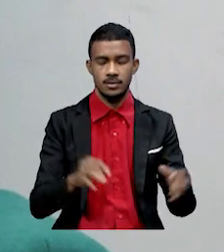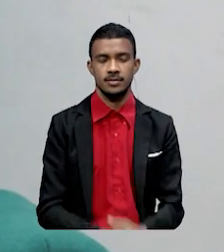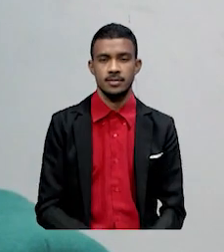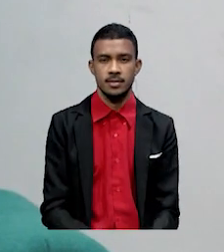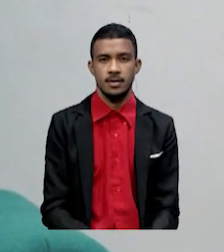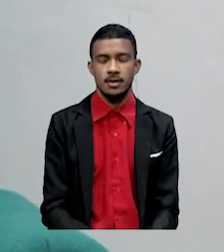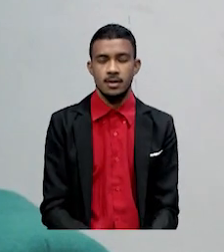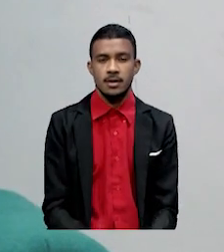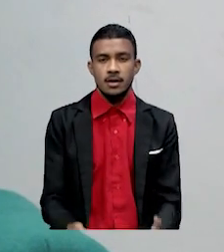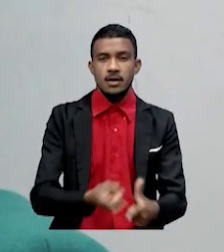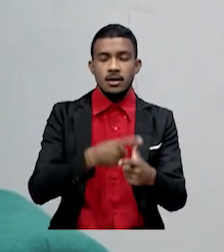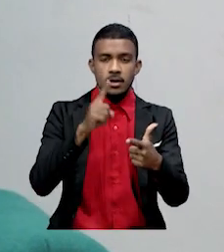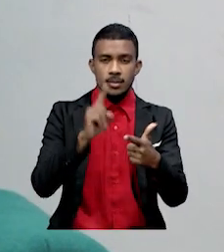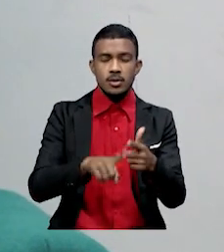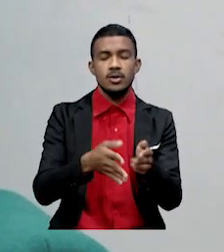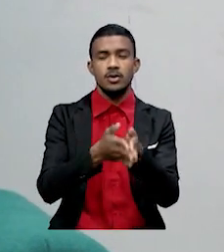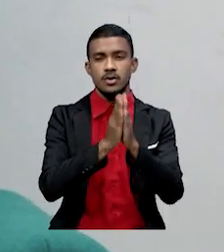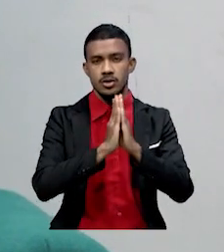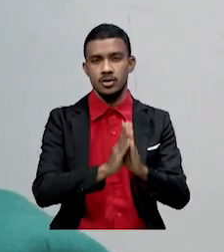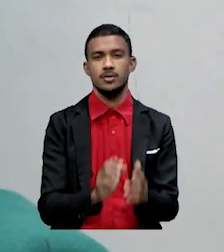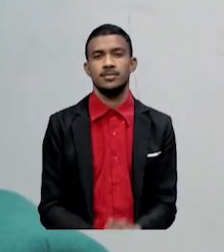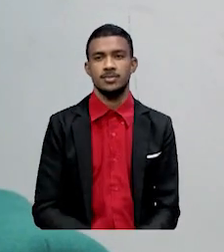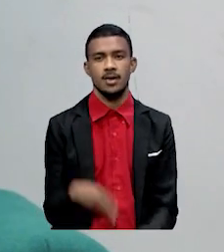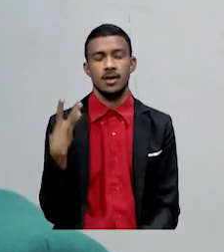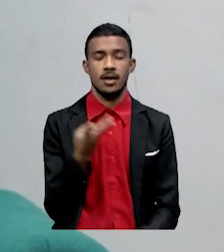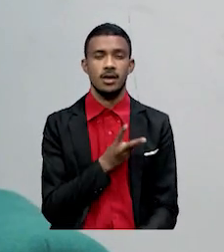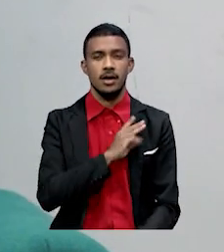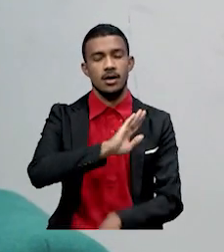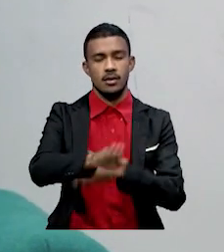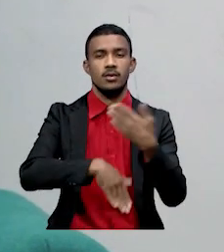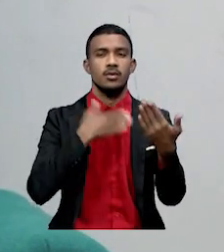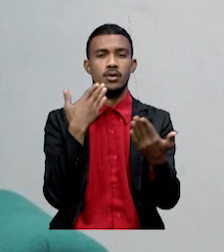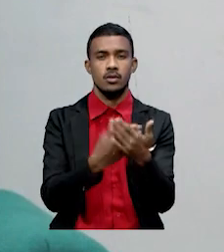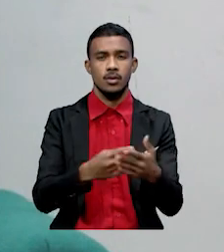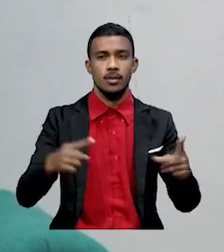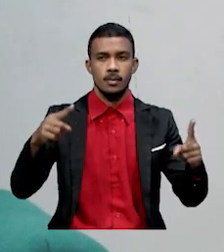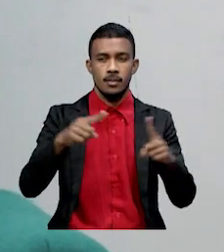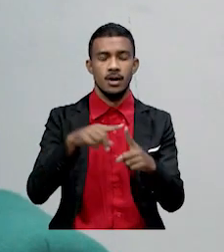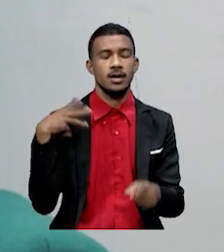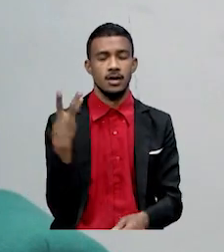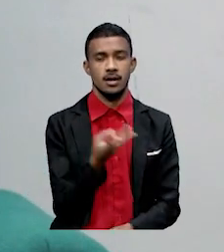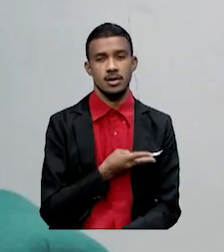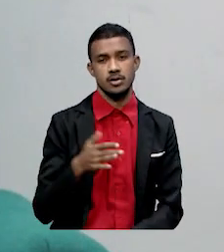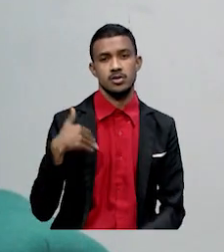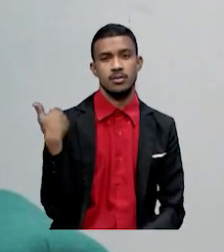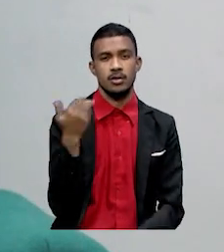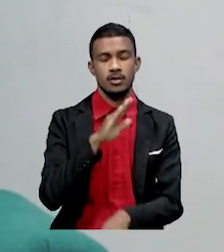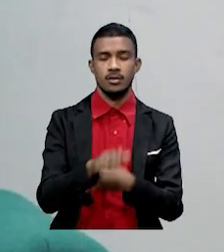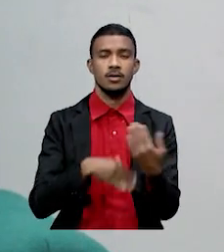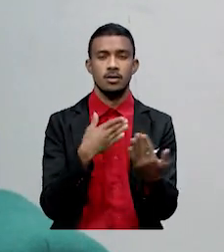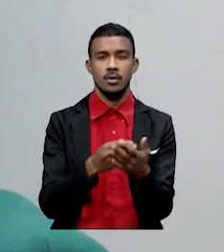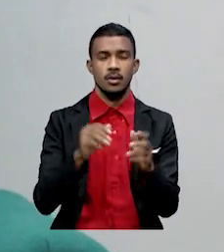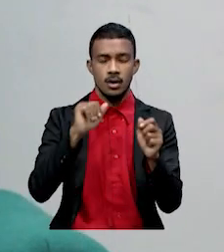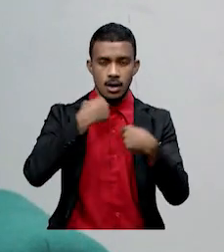ve aku hosi di dewa kita ne po kutoma di ba mosi kita ne jawin sira atau